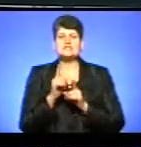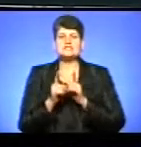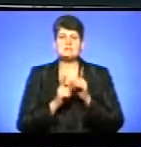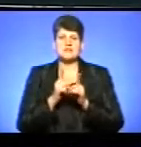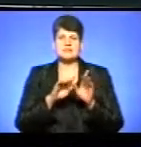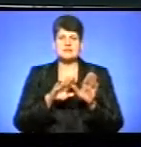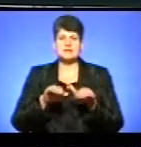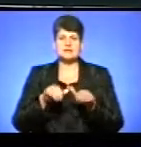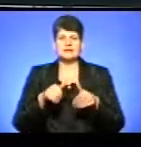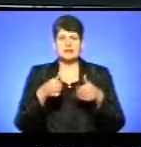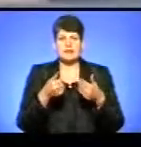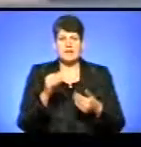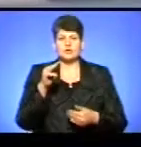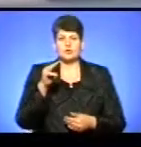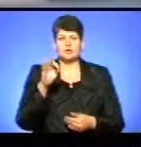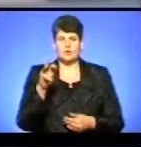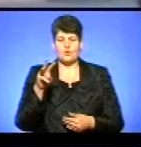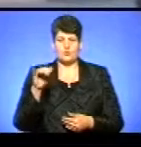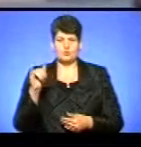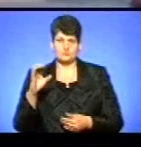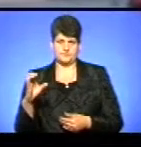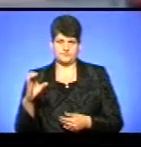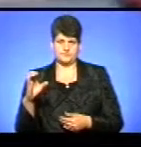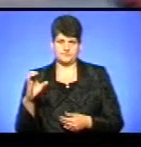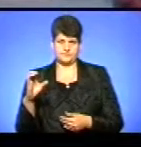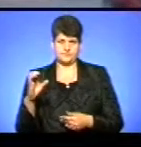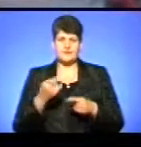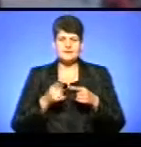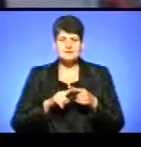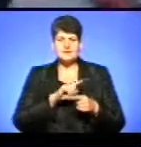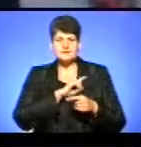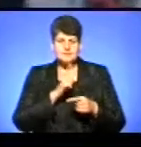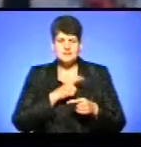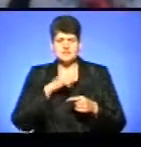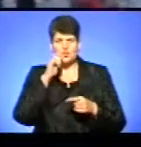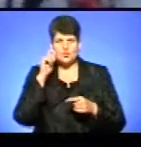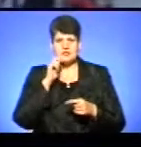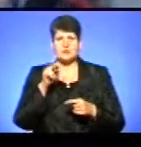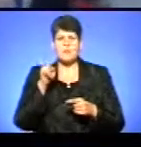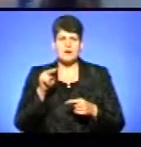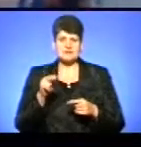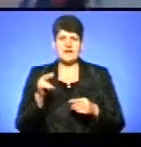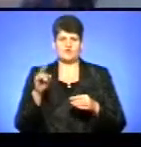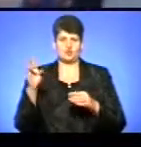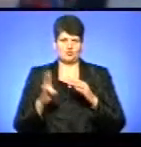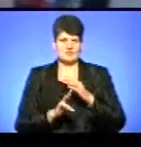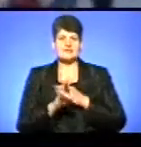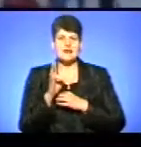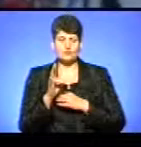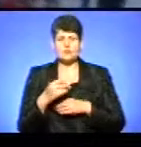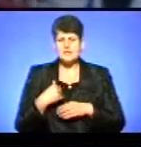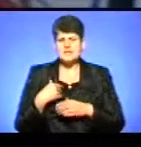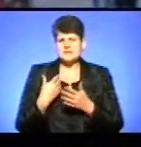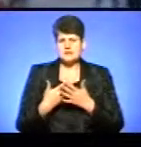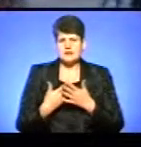після надання томосу. Я думаю, що це зміцнить Українську Православну Церкву. Знаєте, мені здається